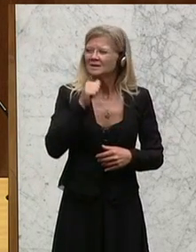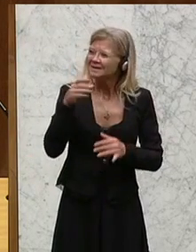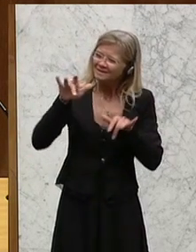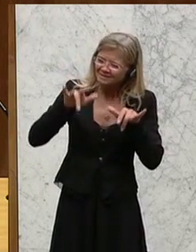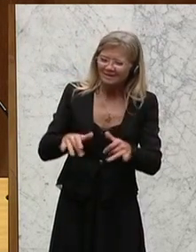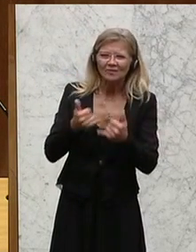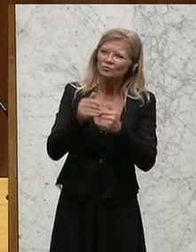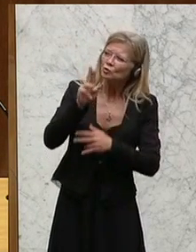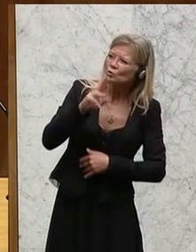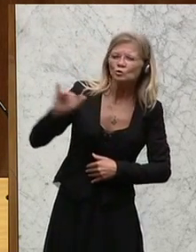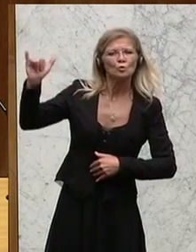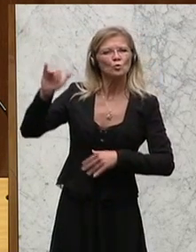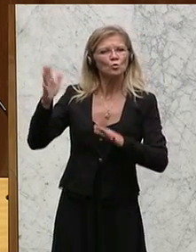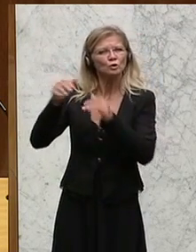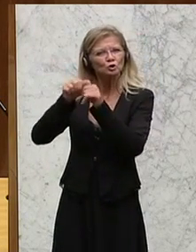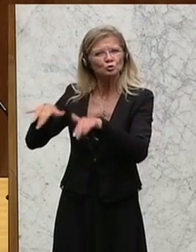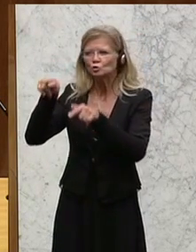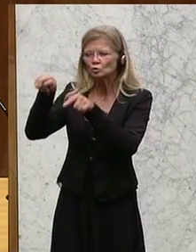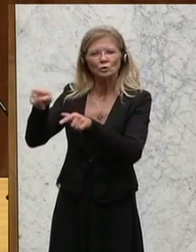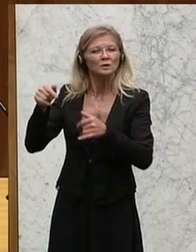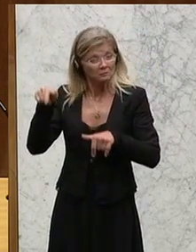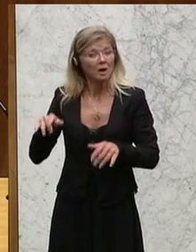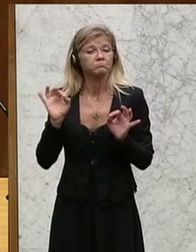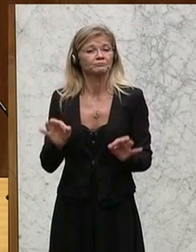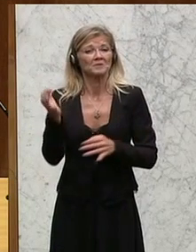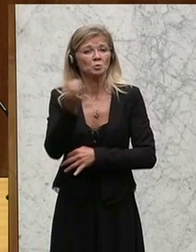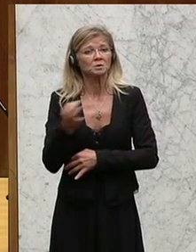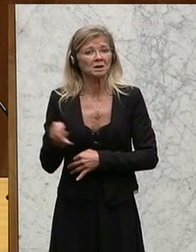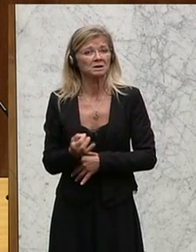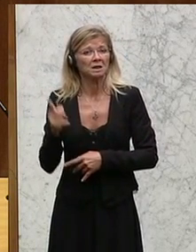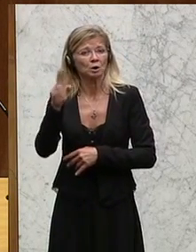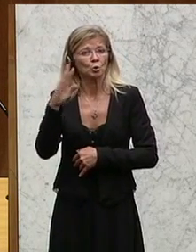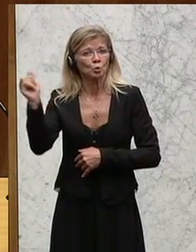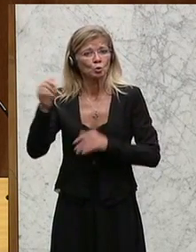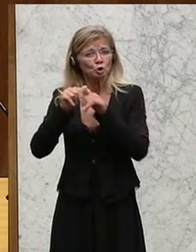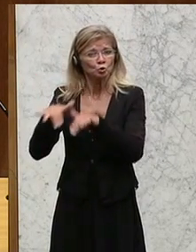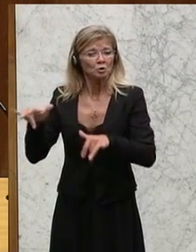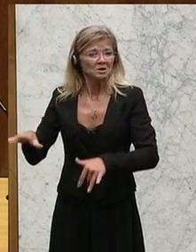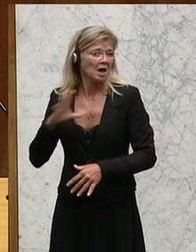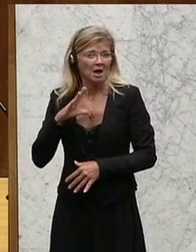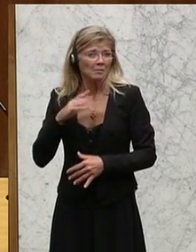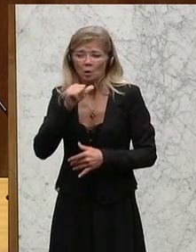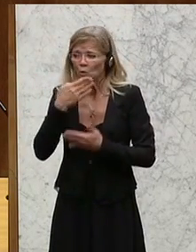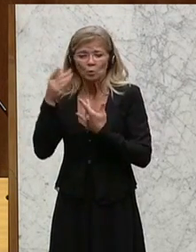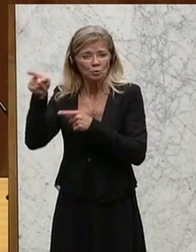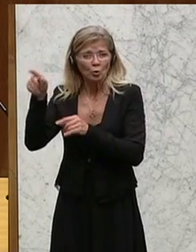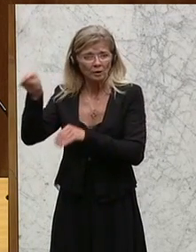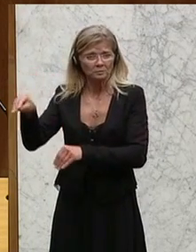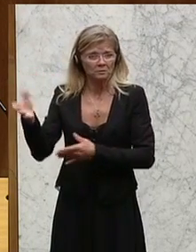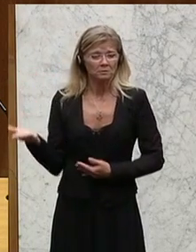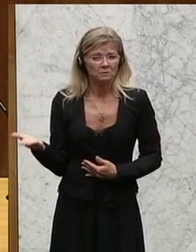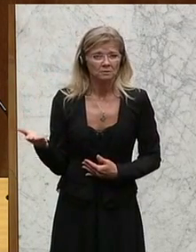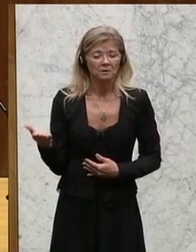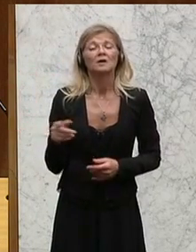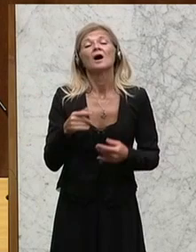wir haben, eine ausgezeichnete universitäre Infrastruktur in Österreich. Es mangelt daran, dass wir nicht in der Lage sind,